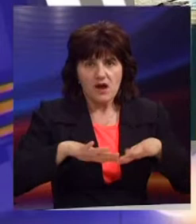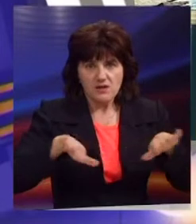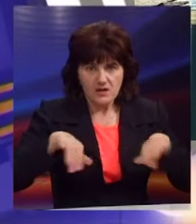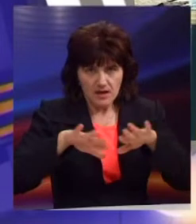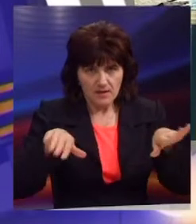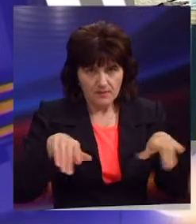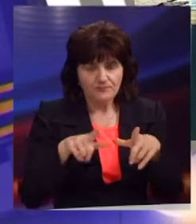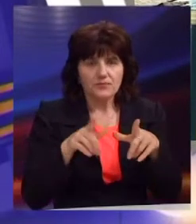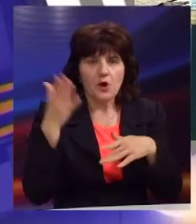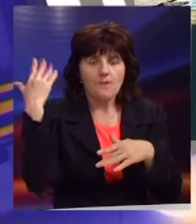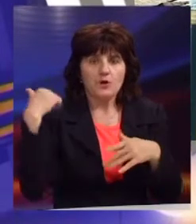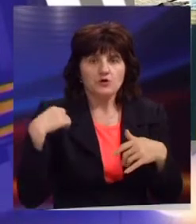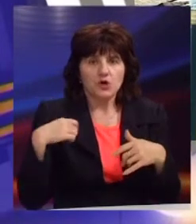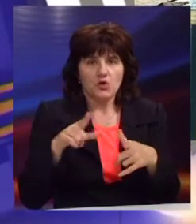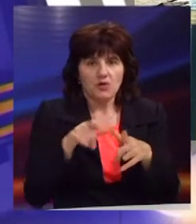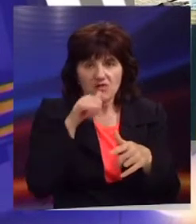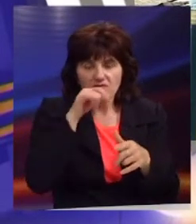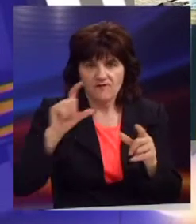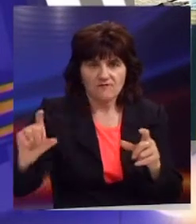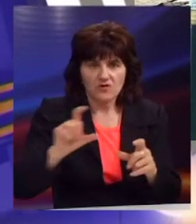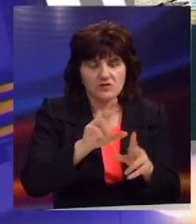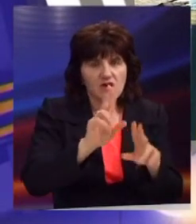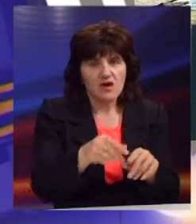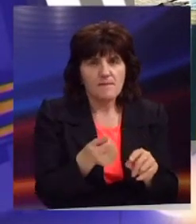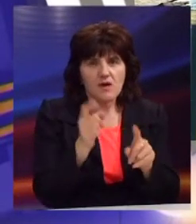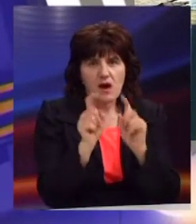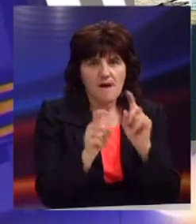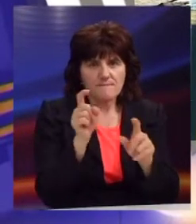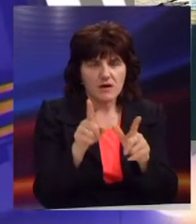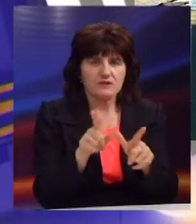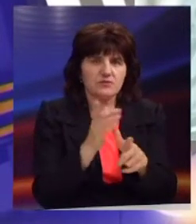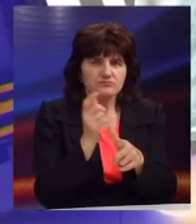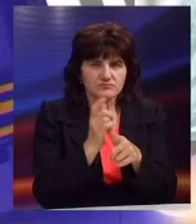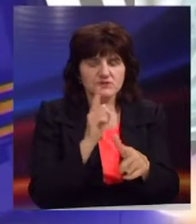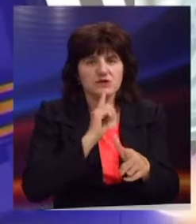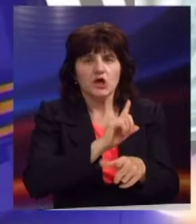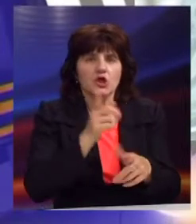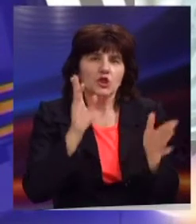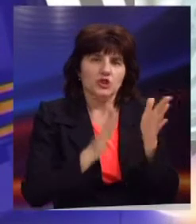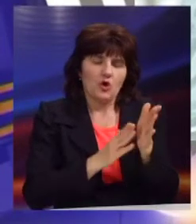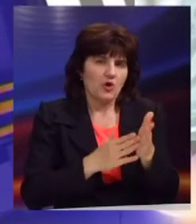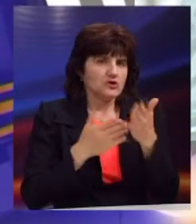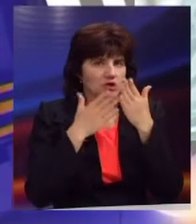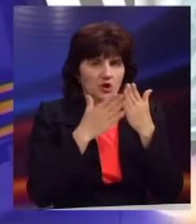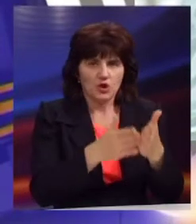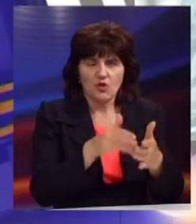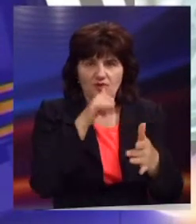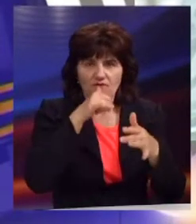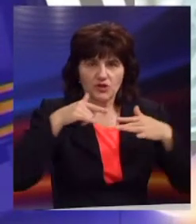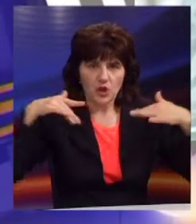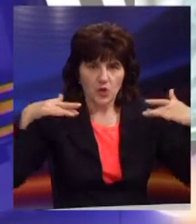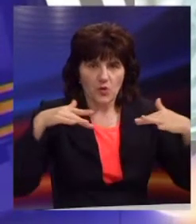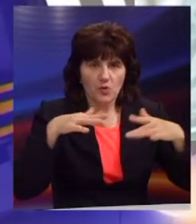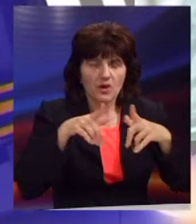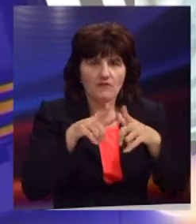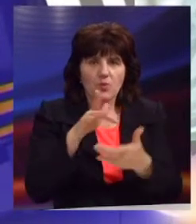javno zdravlje je prošle godine u svom uzorku vode pronašao bakterije fekalnog porekla i to je jasan dokaz da se fekalna voda ulivo u